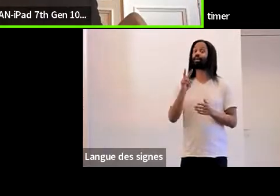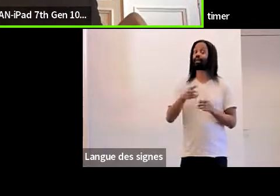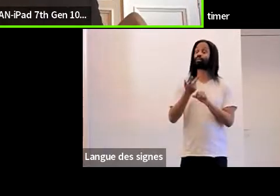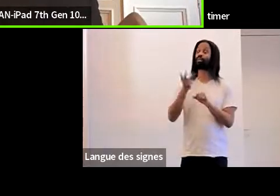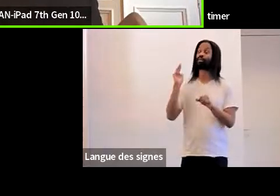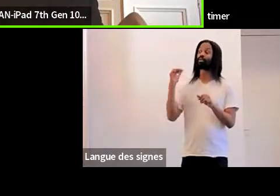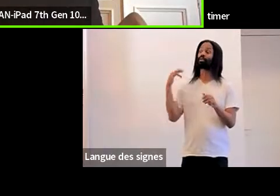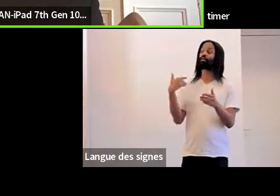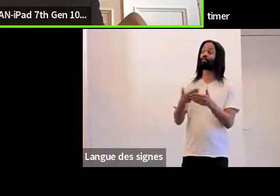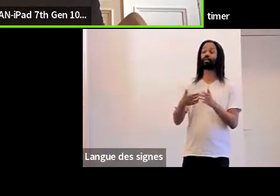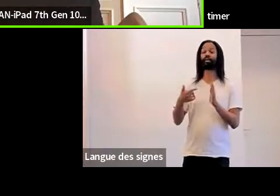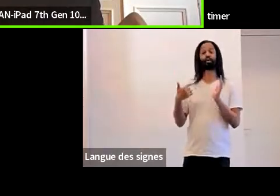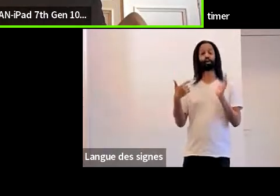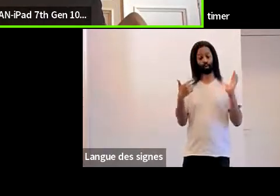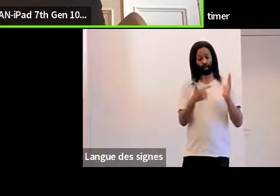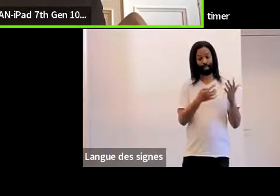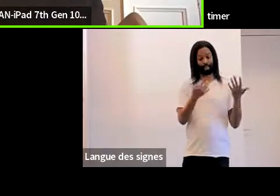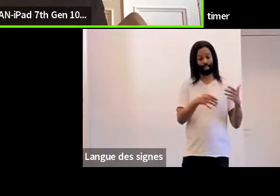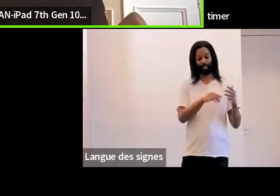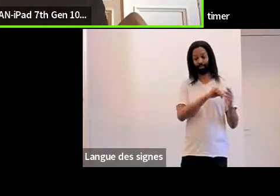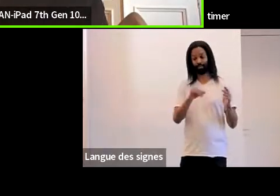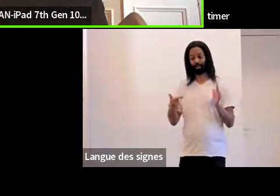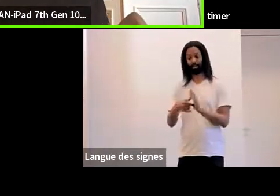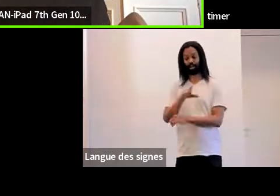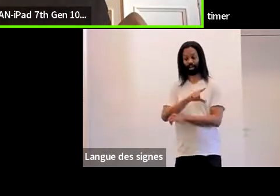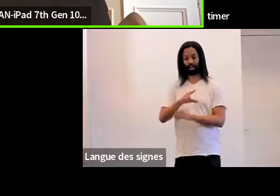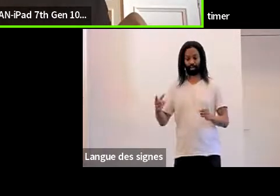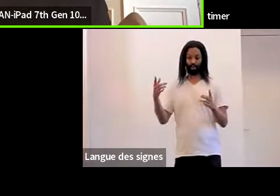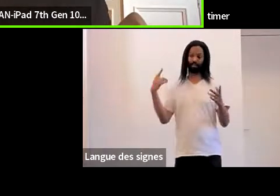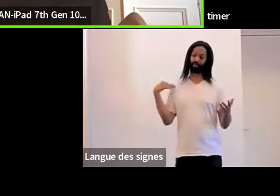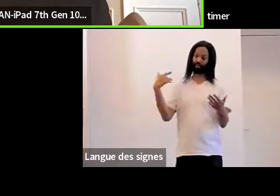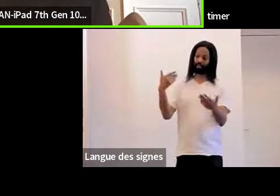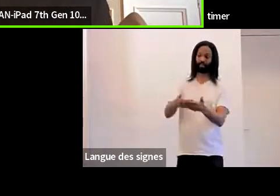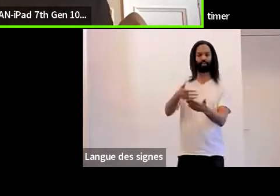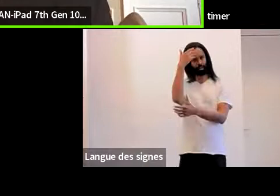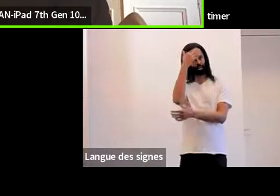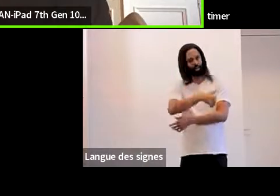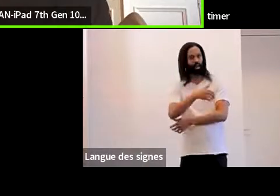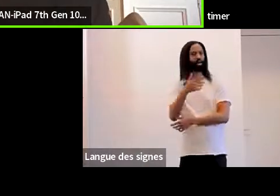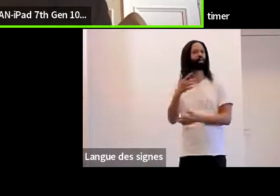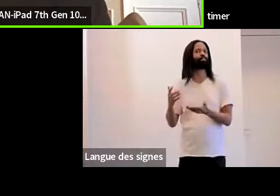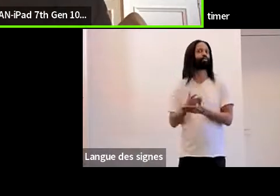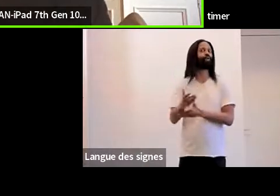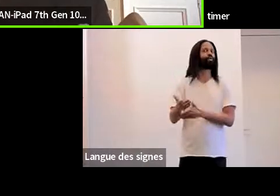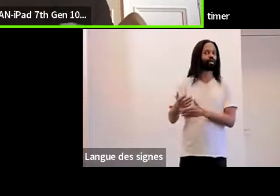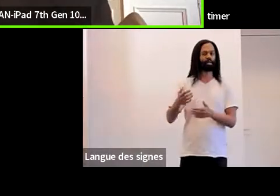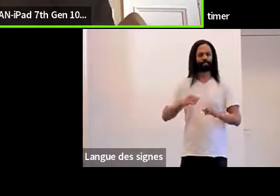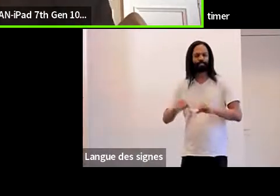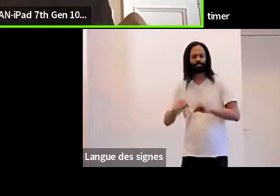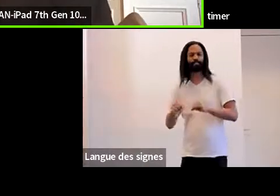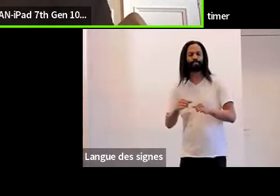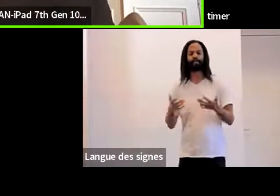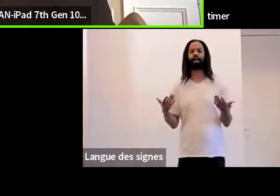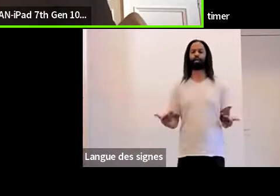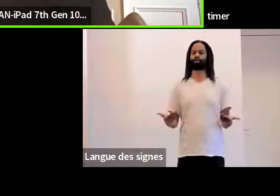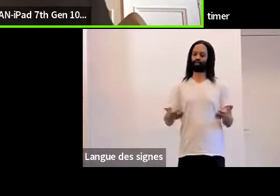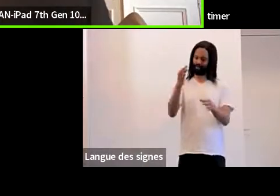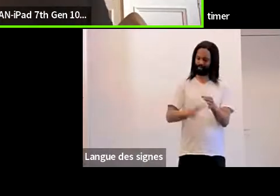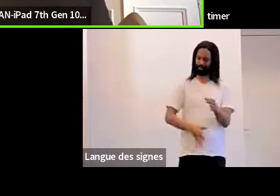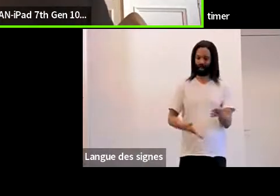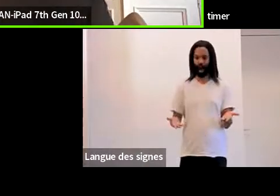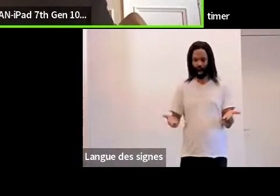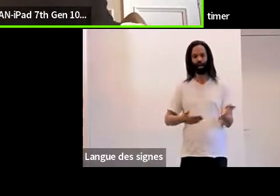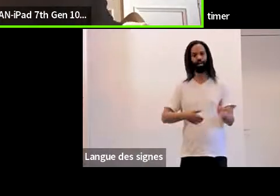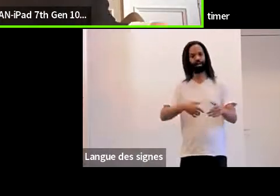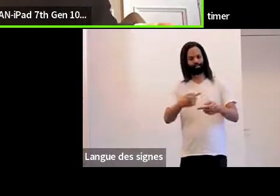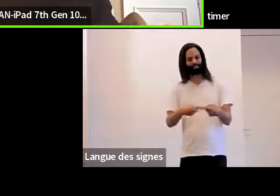de 2019 à 2022, nous partageons bien sûr la satisfaction collective, de le voir à ce jour